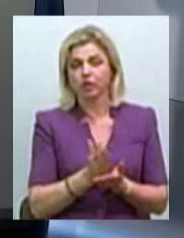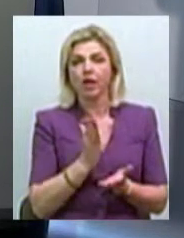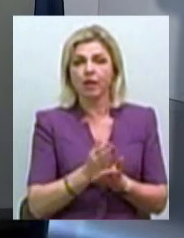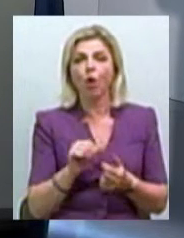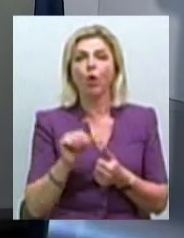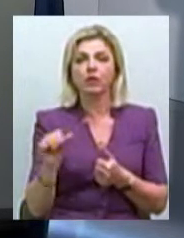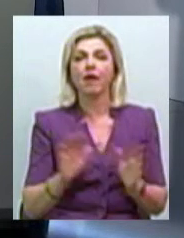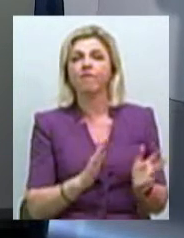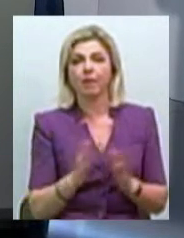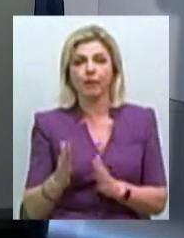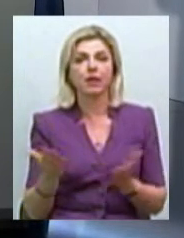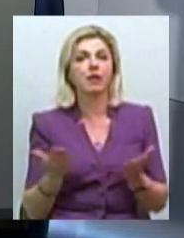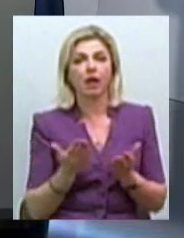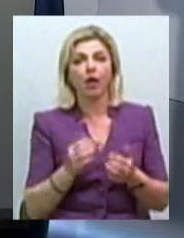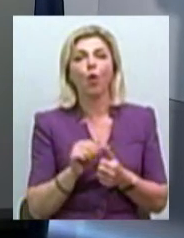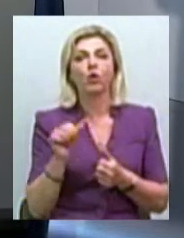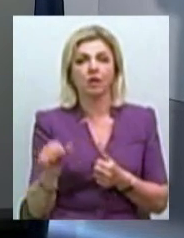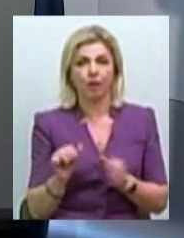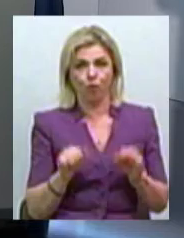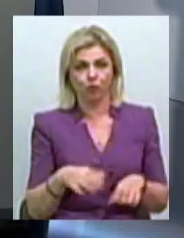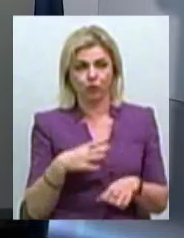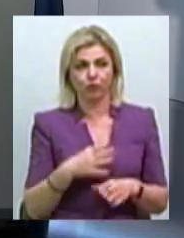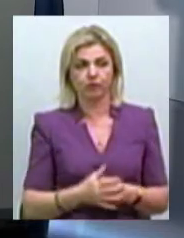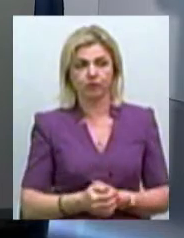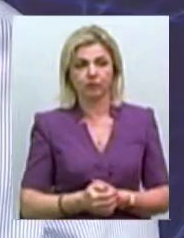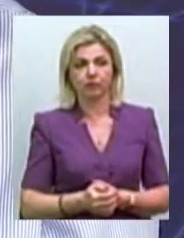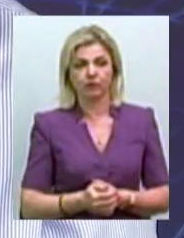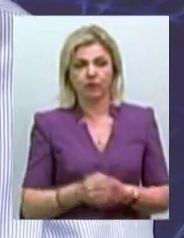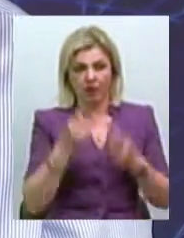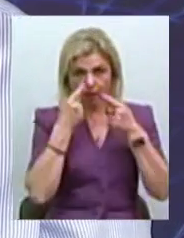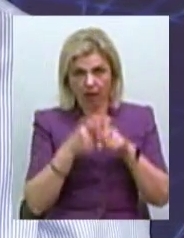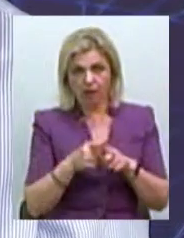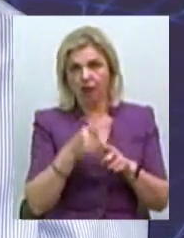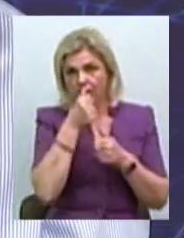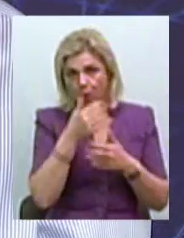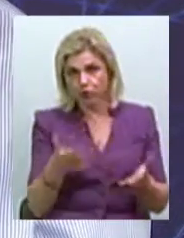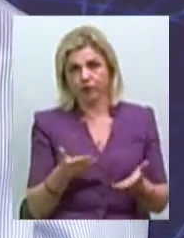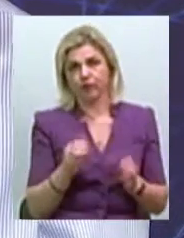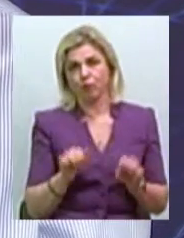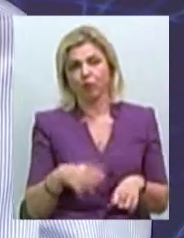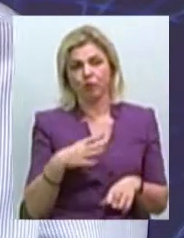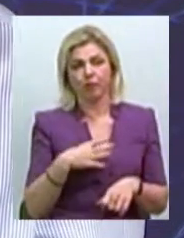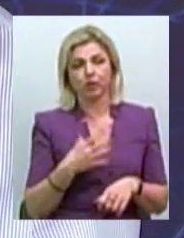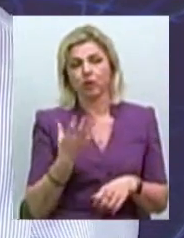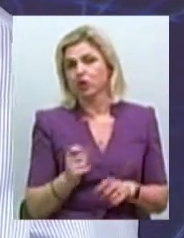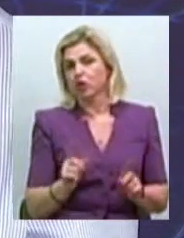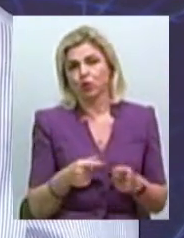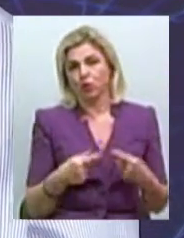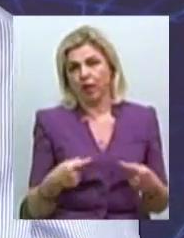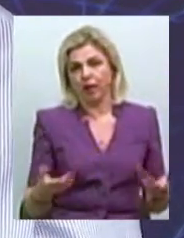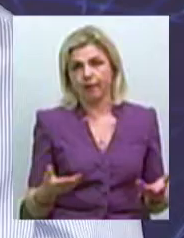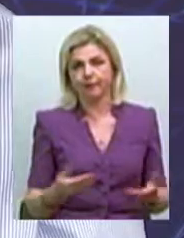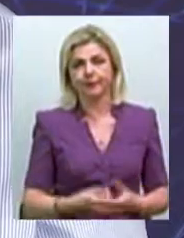окремі випадки. Які вони можуть бути, будь ласка, Борис? Ну, технічна неможливість може бути, ще щось таке, так. Да.